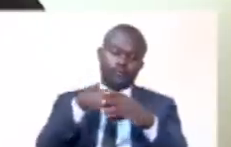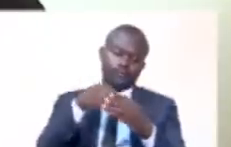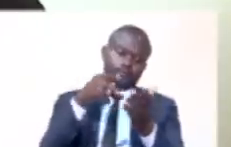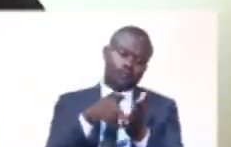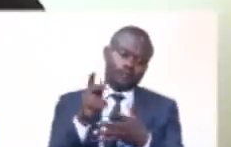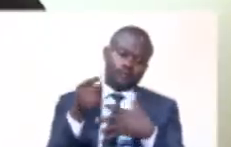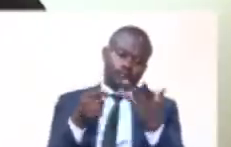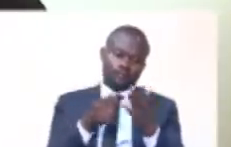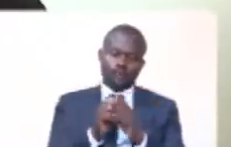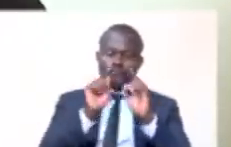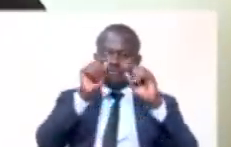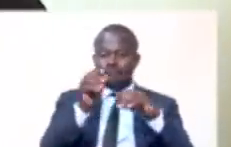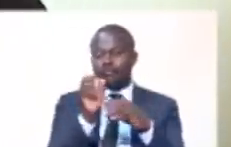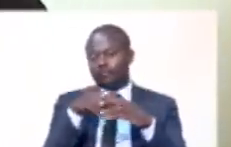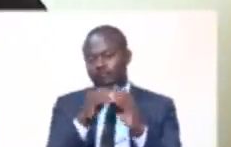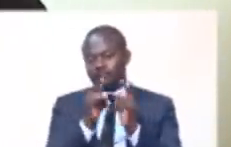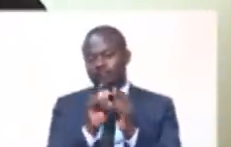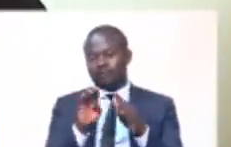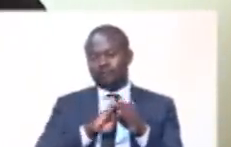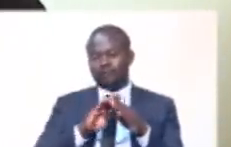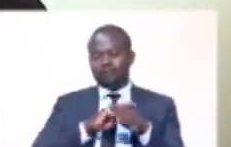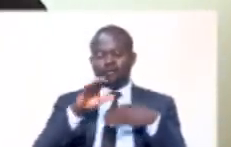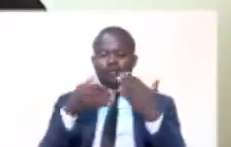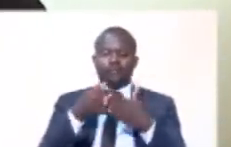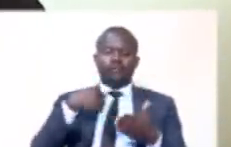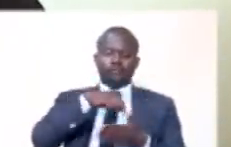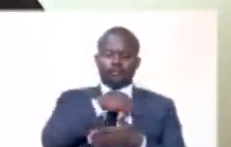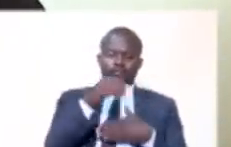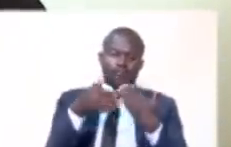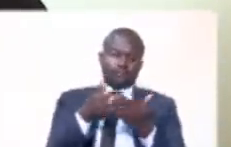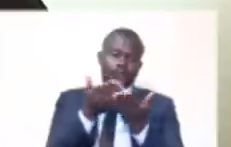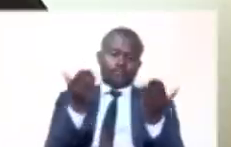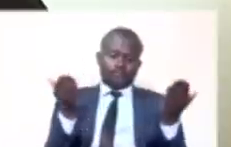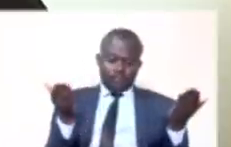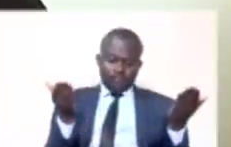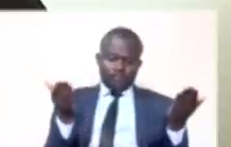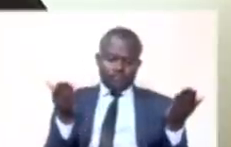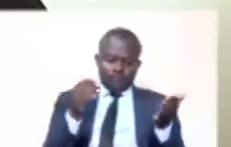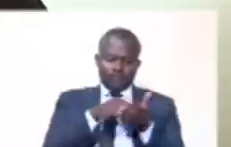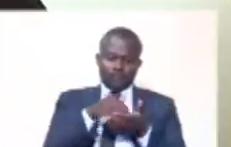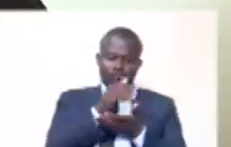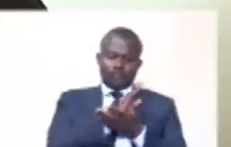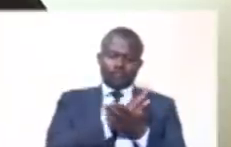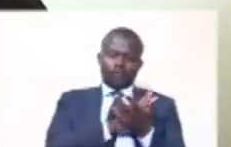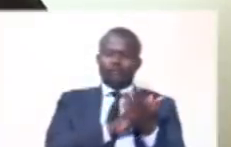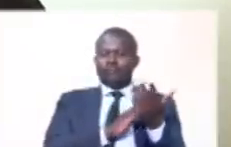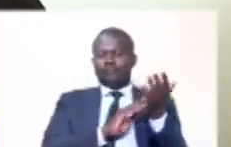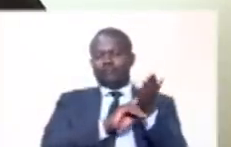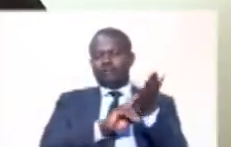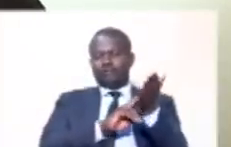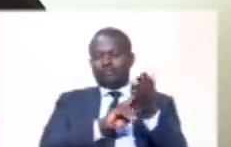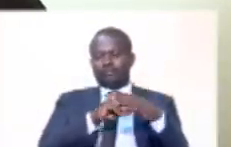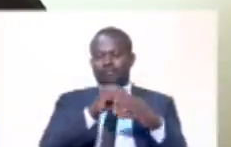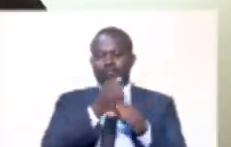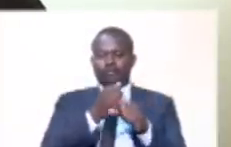kurangura abagiye bagiye mu nama za business z'ubucuruzi z'ubushabitsi izo nama zishobora gukoreshwa gukorwa